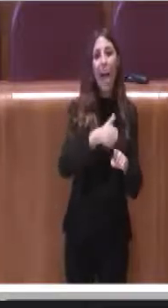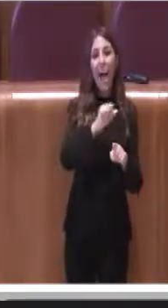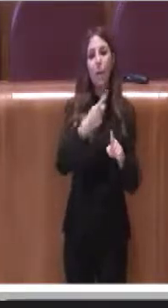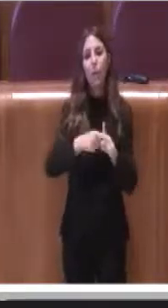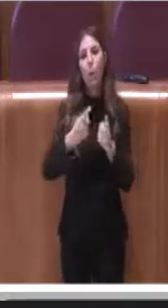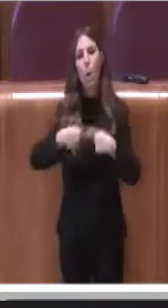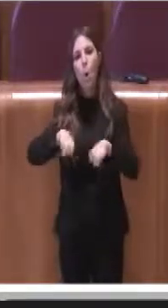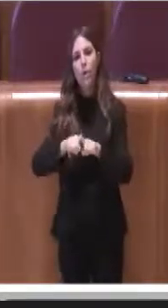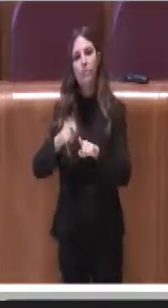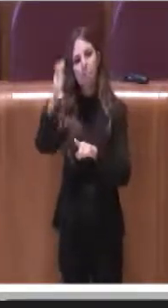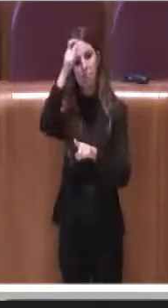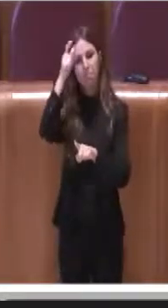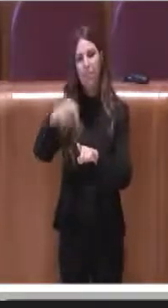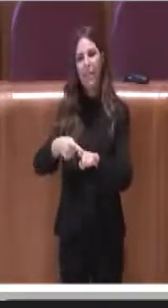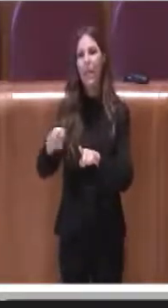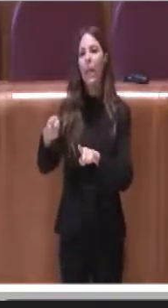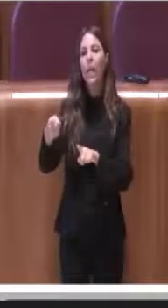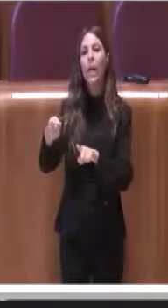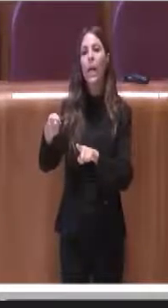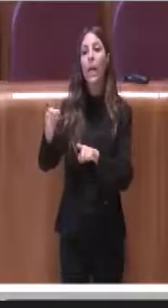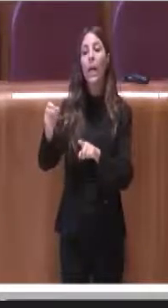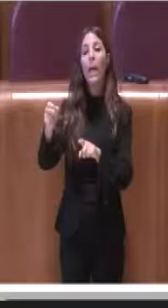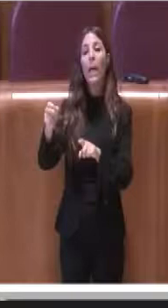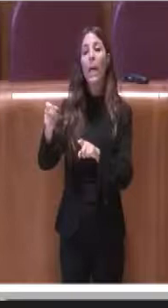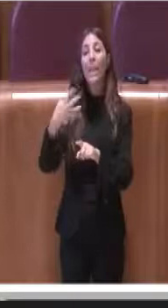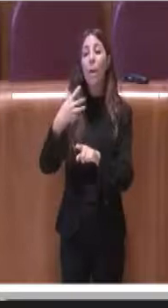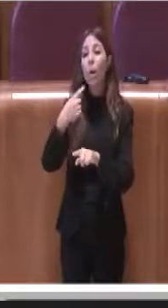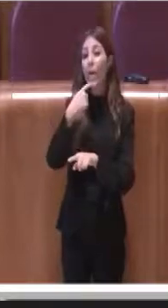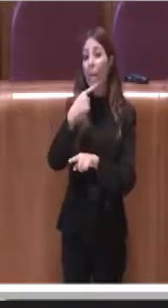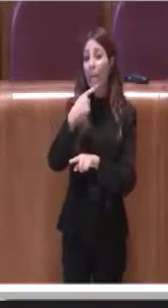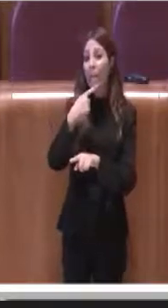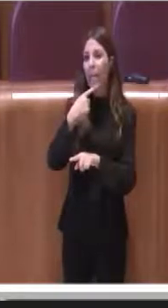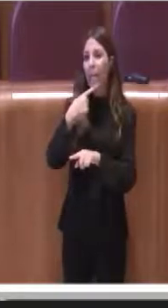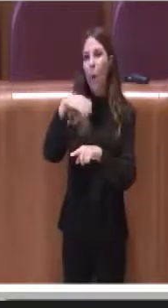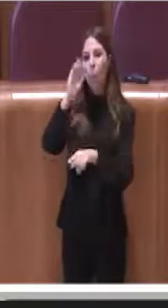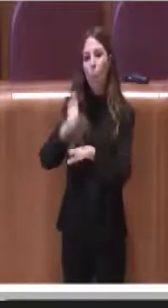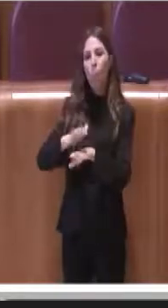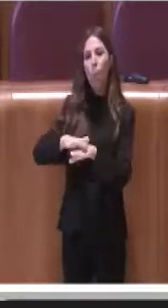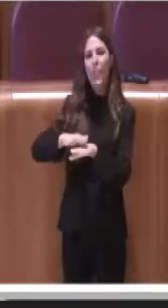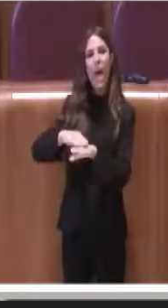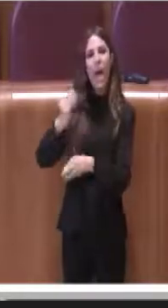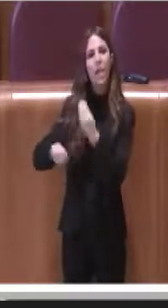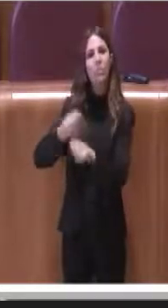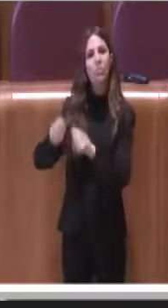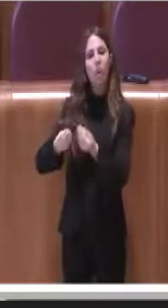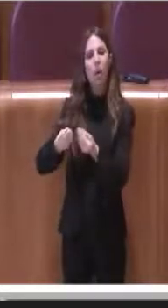di Stato dopo, da parte dei concessionari del gioco. Ok, nulla